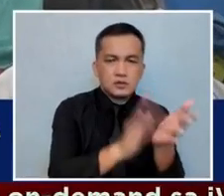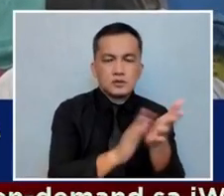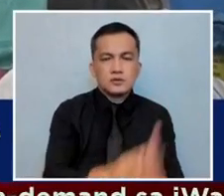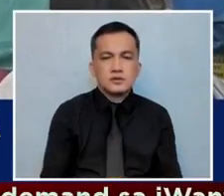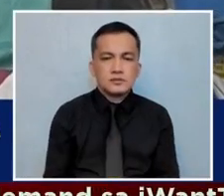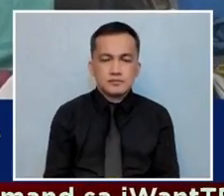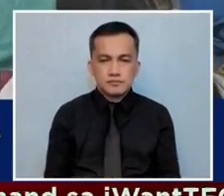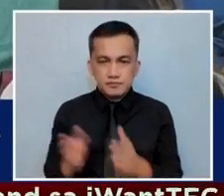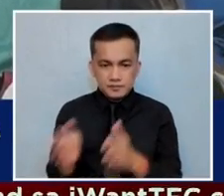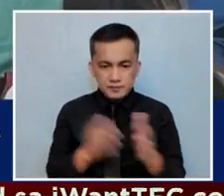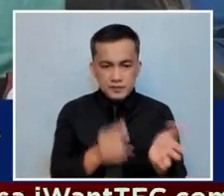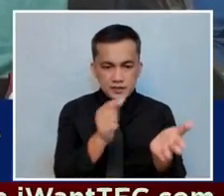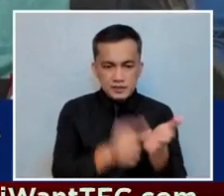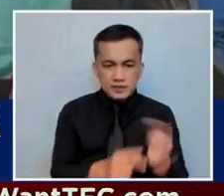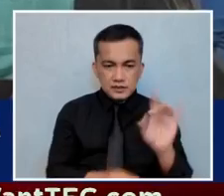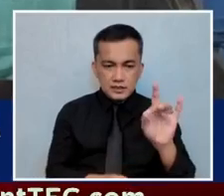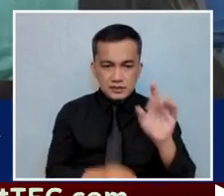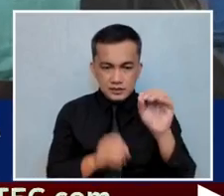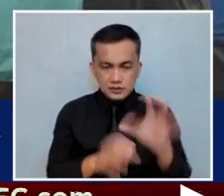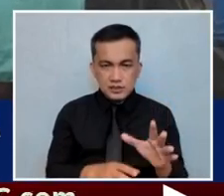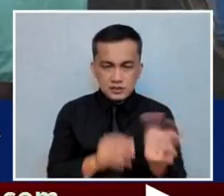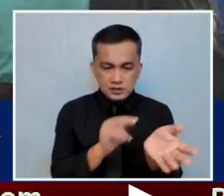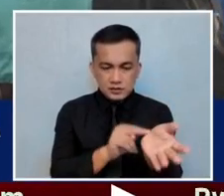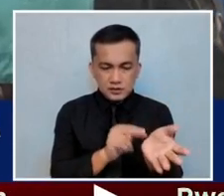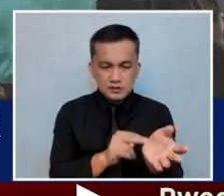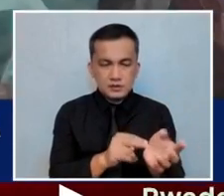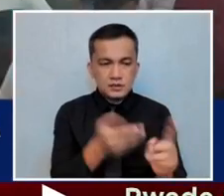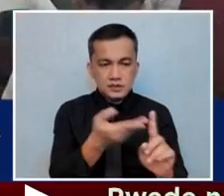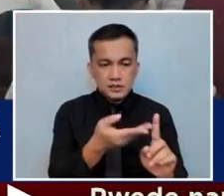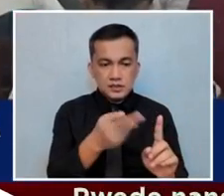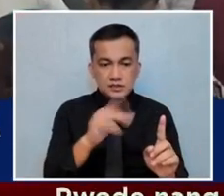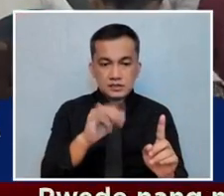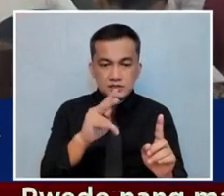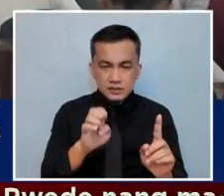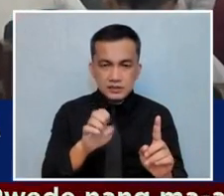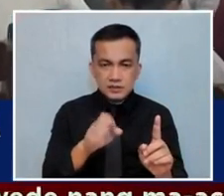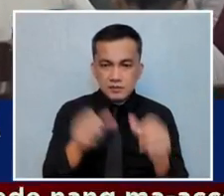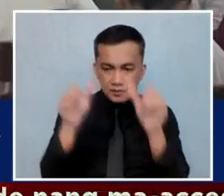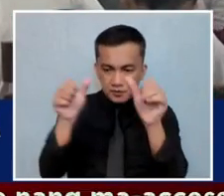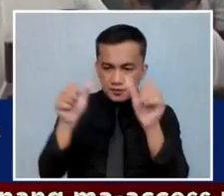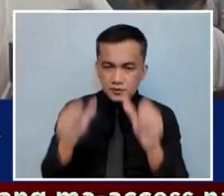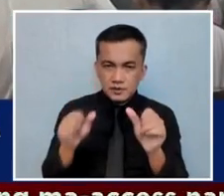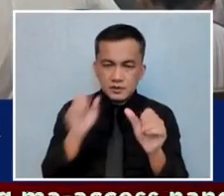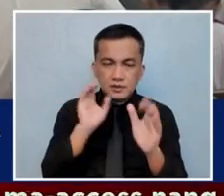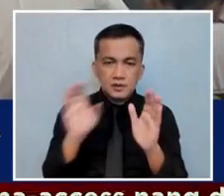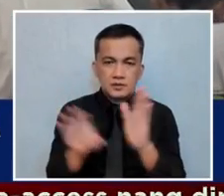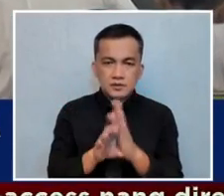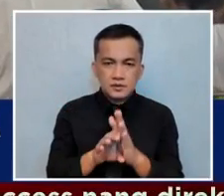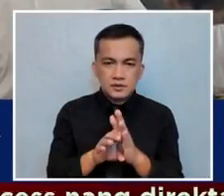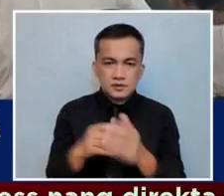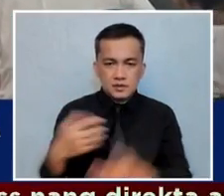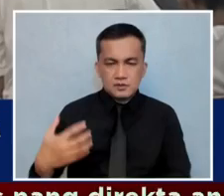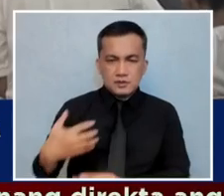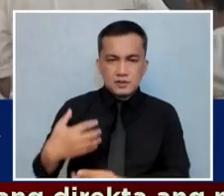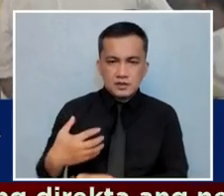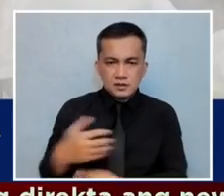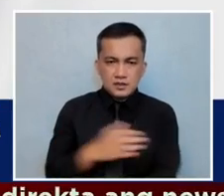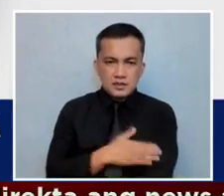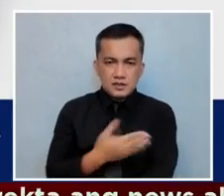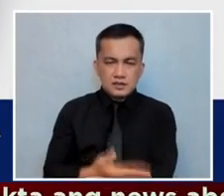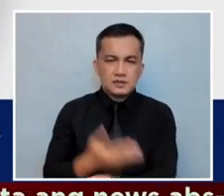naman ang grade 8 teacher at school nurse na si Christine Villanueva nang magpaw siya ng mga larawan na karga ang anak ng kanyang